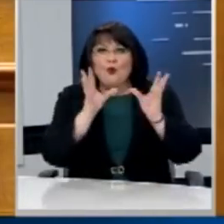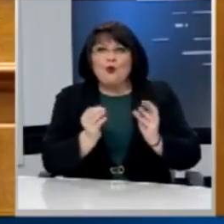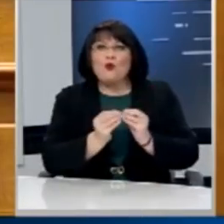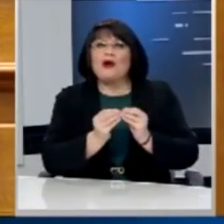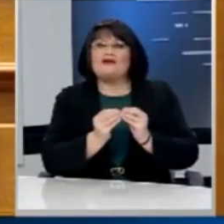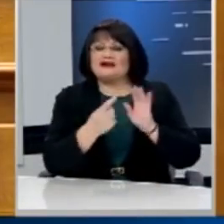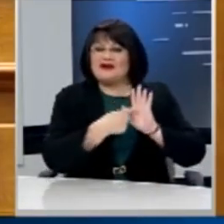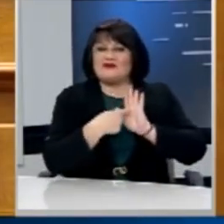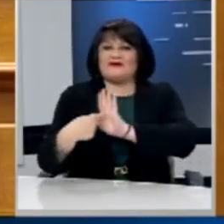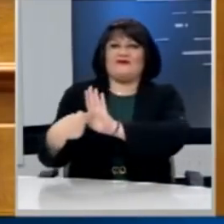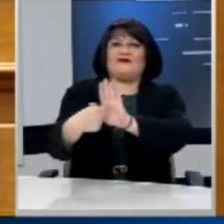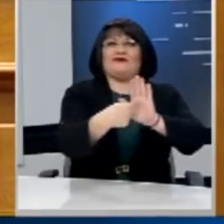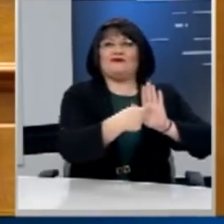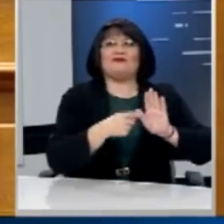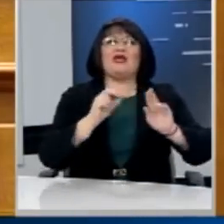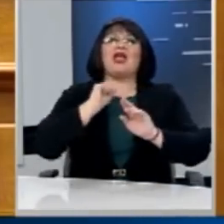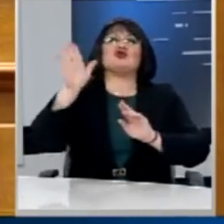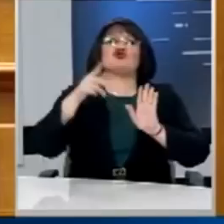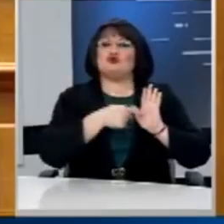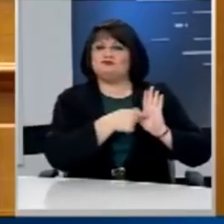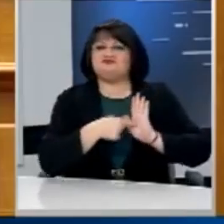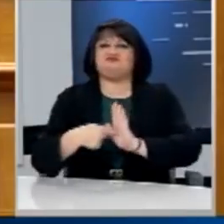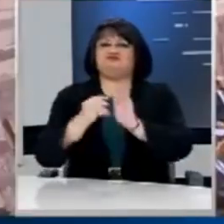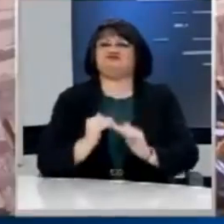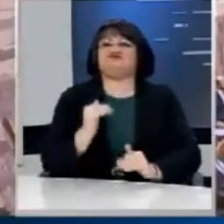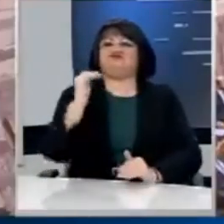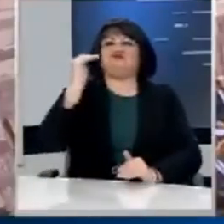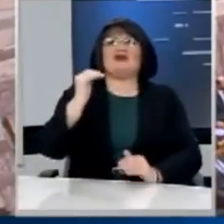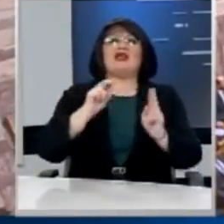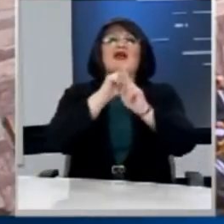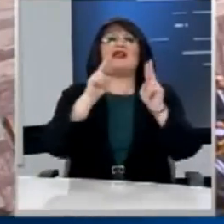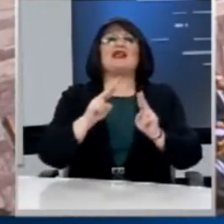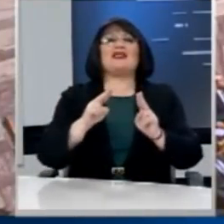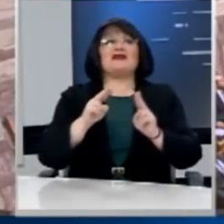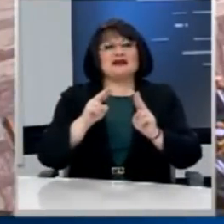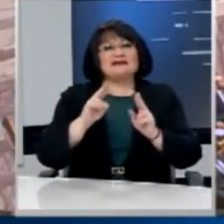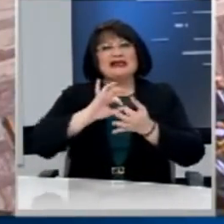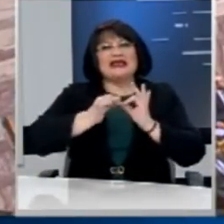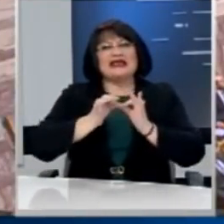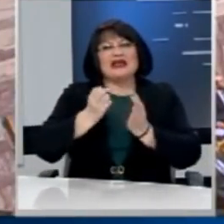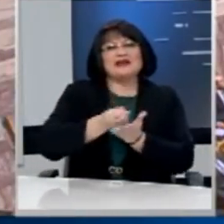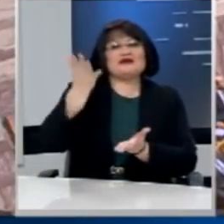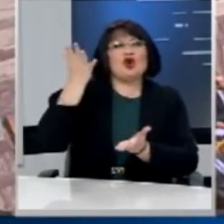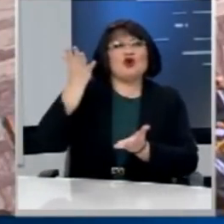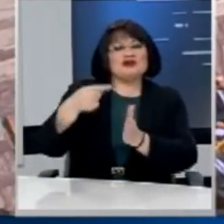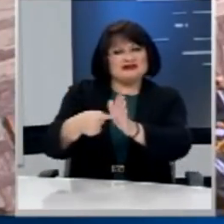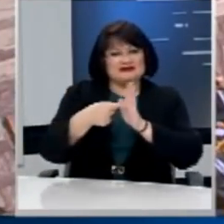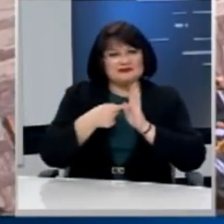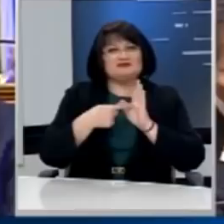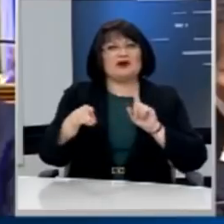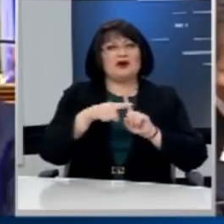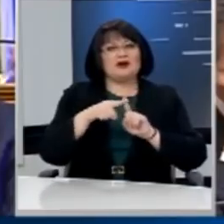ανακυκλώνονται, αντανακλώνονται διεθνώς στην αναβάθμιση της χώρας από τους διεθνούς οίκους αξιολόγησης. Την πρόοδό της σε όλους τους